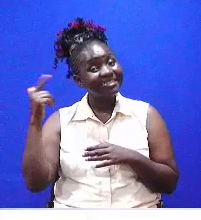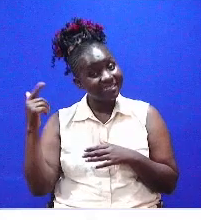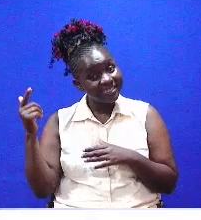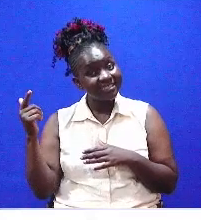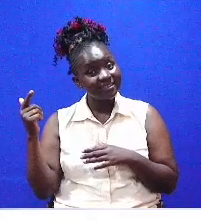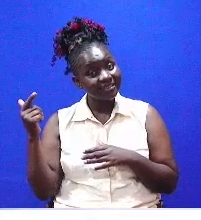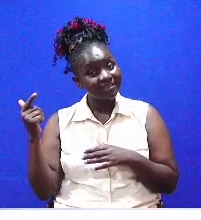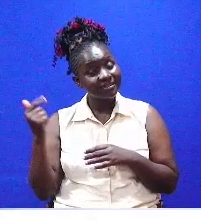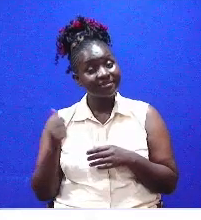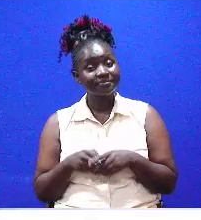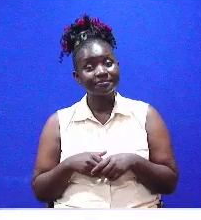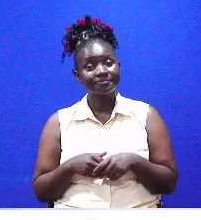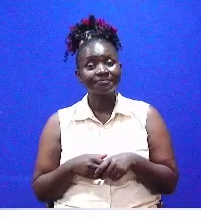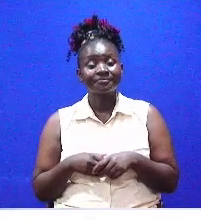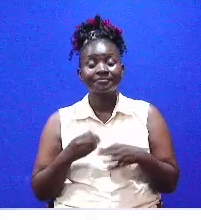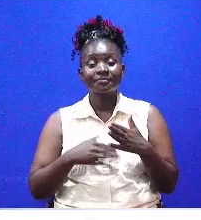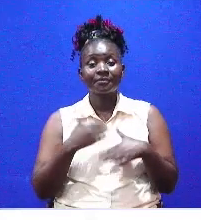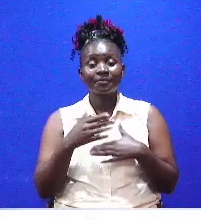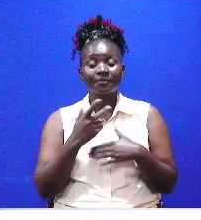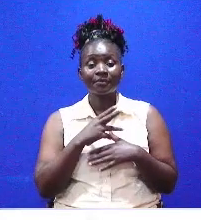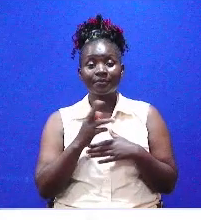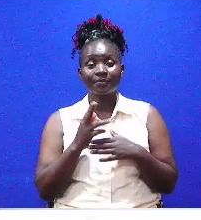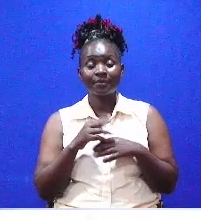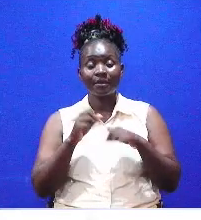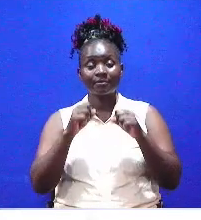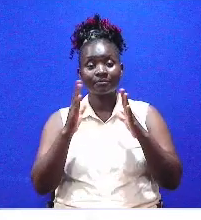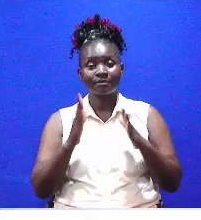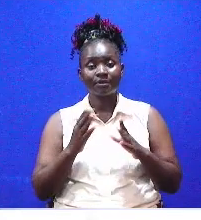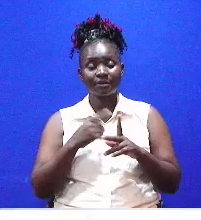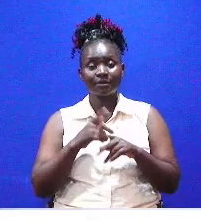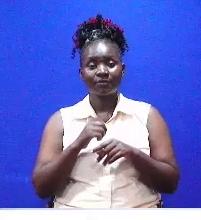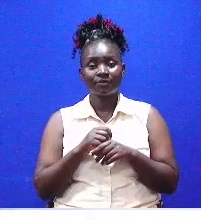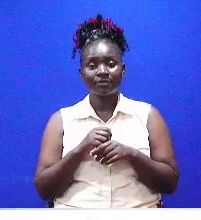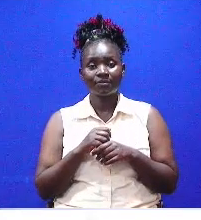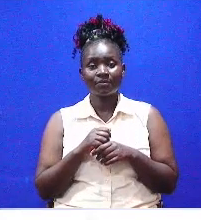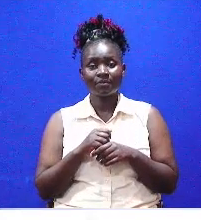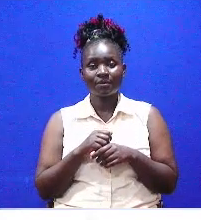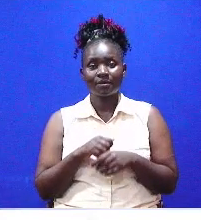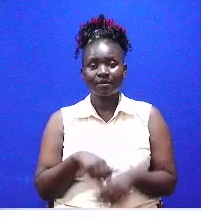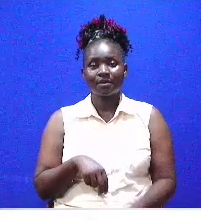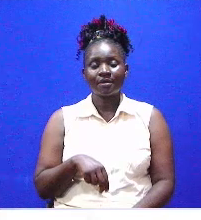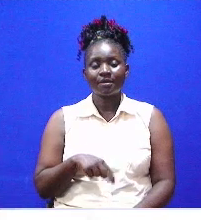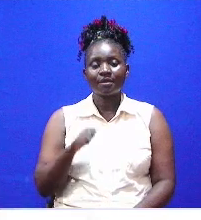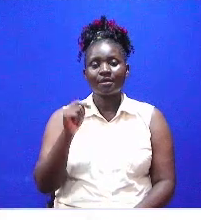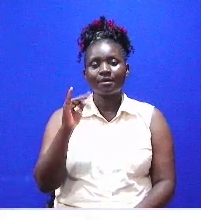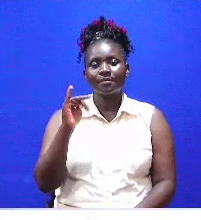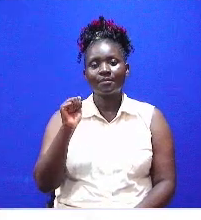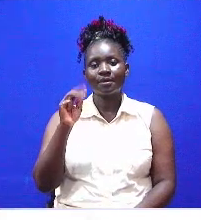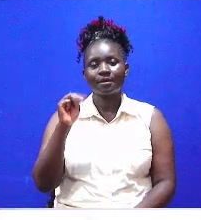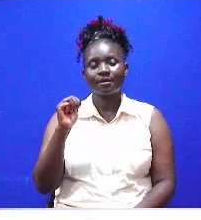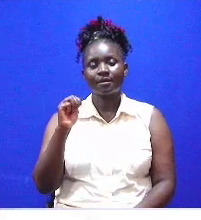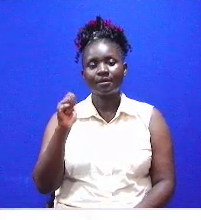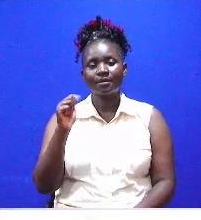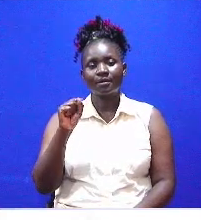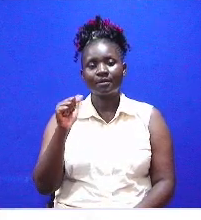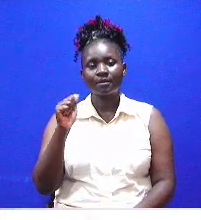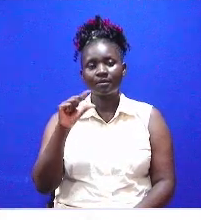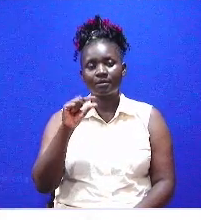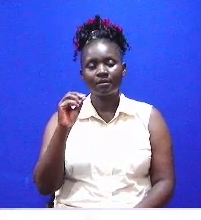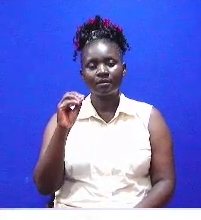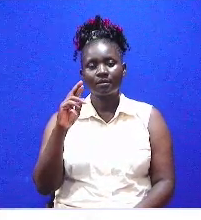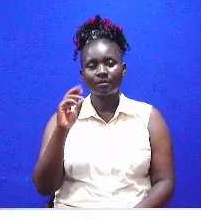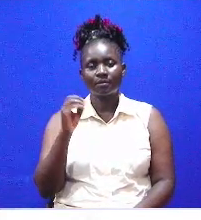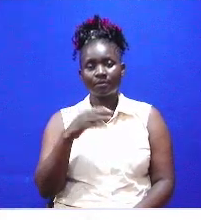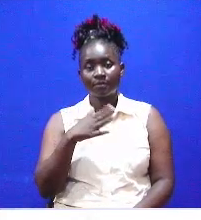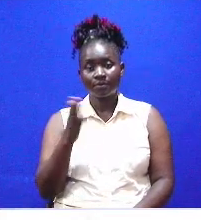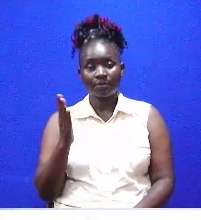wa ekegambira tokoska moto ni goma na boda boda oyo mukuru wa sensemo ya masagre wode nyateko nigo amenyete iskoma gega